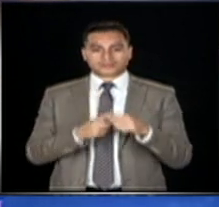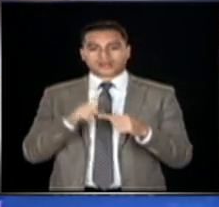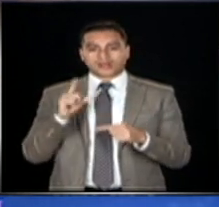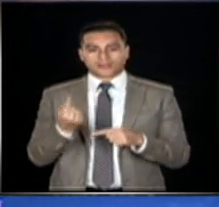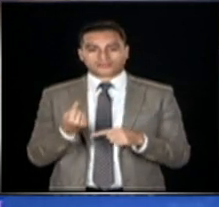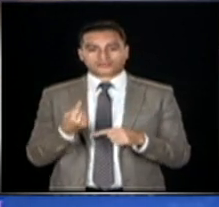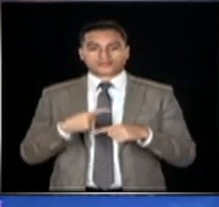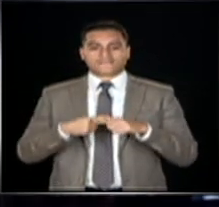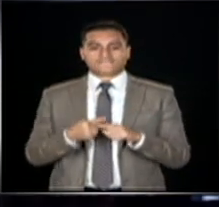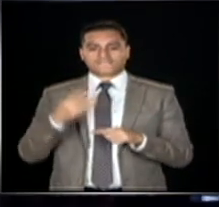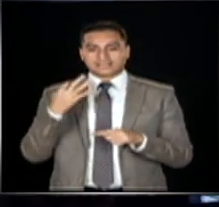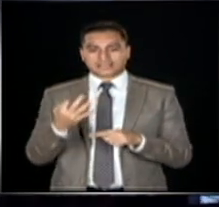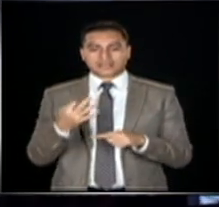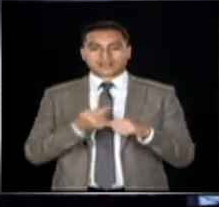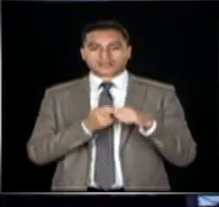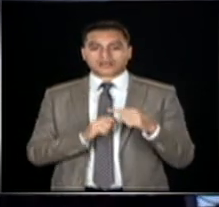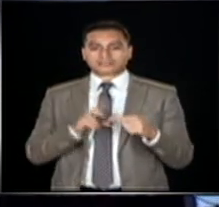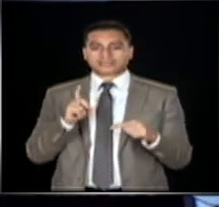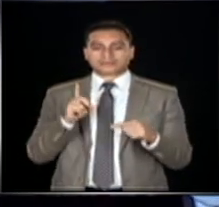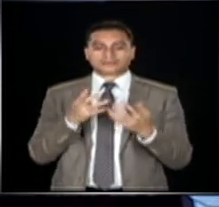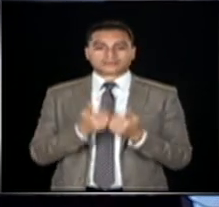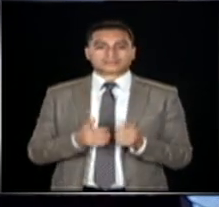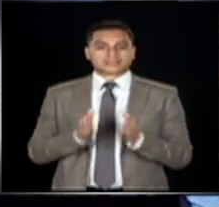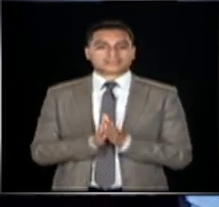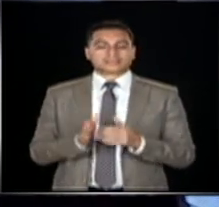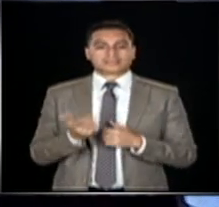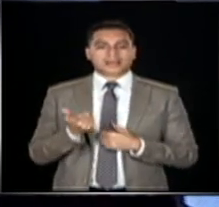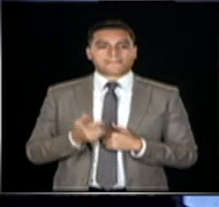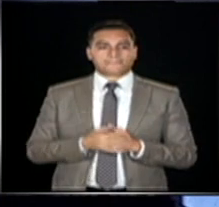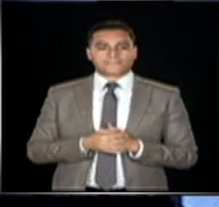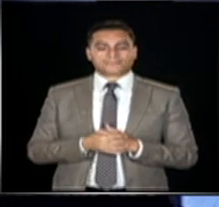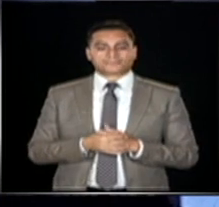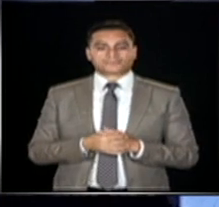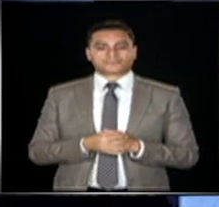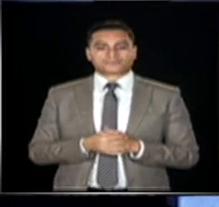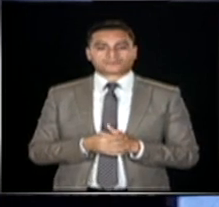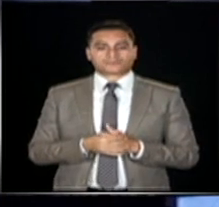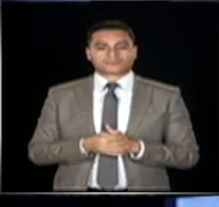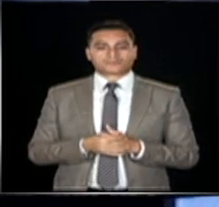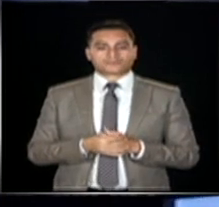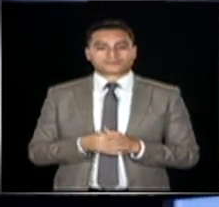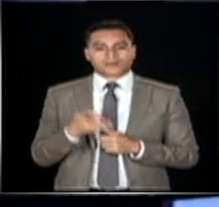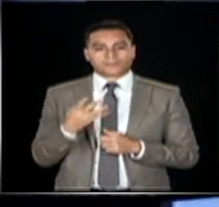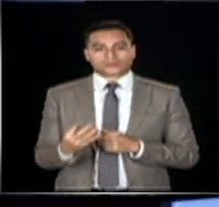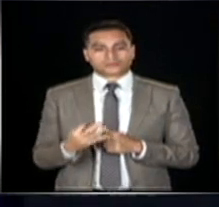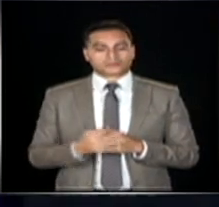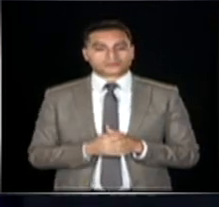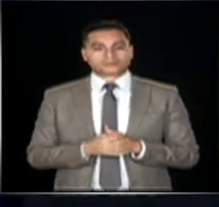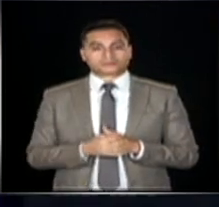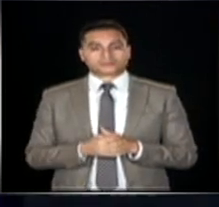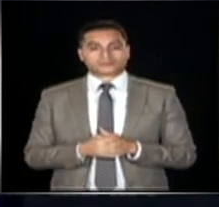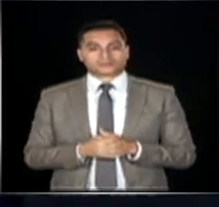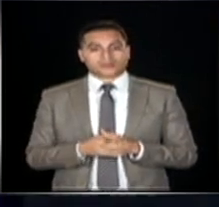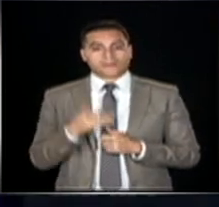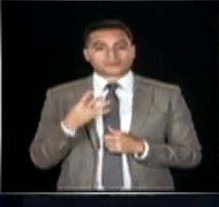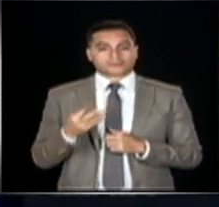14 زائد 15 في 3 ناقص 25 34.